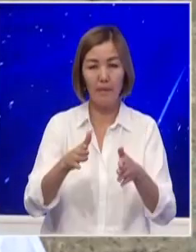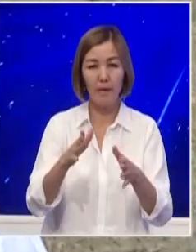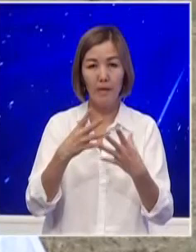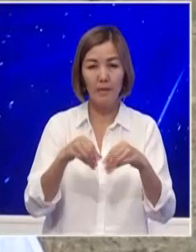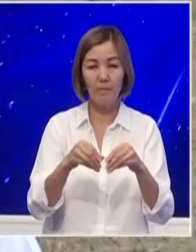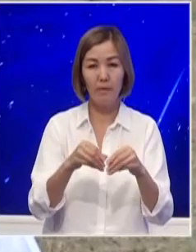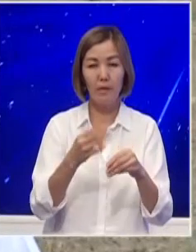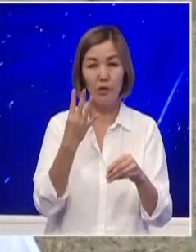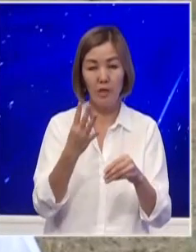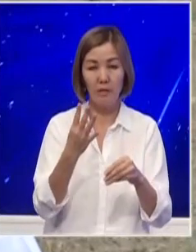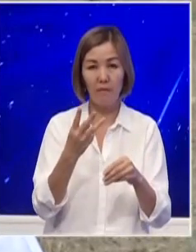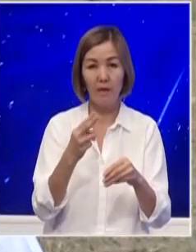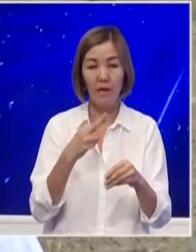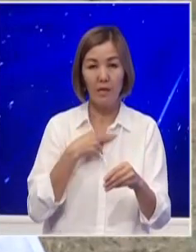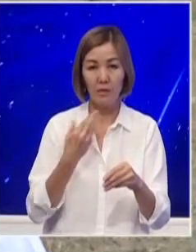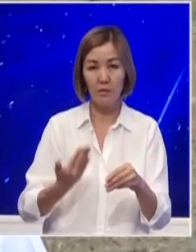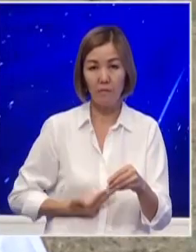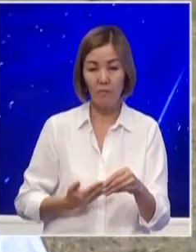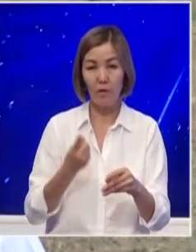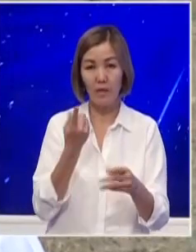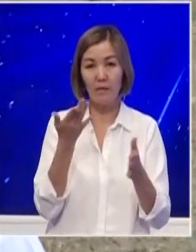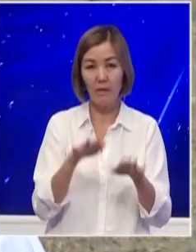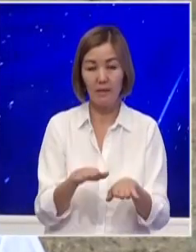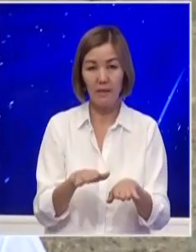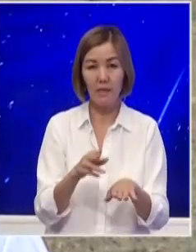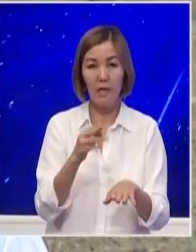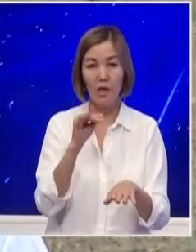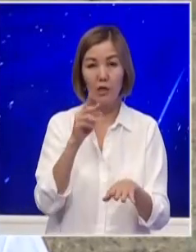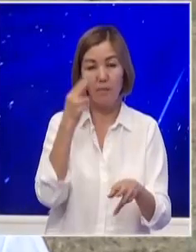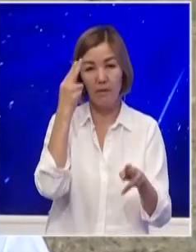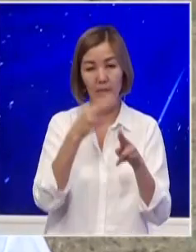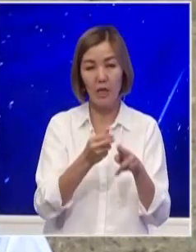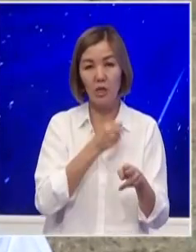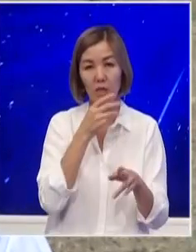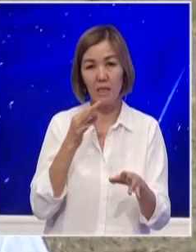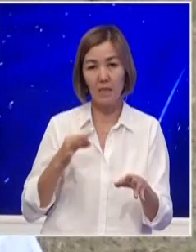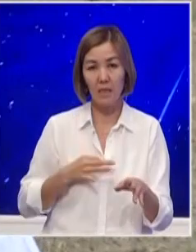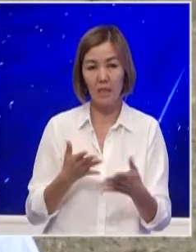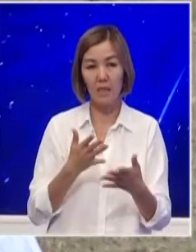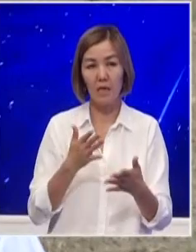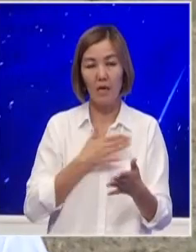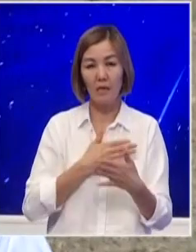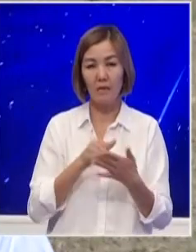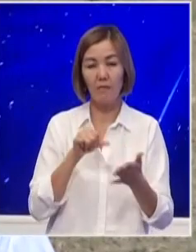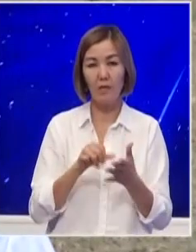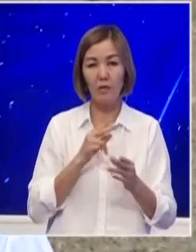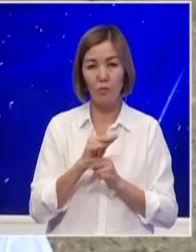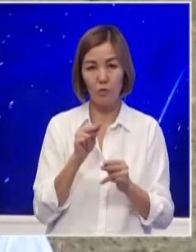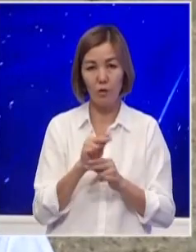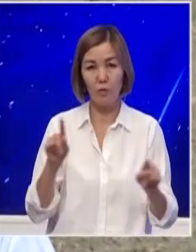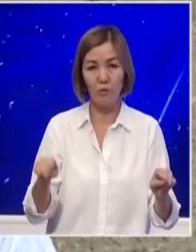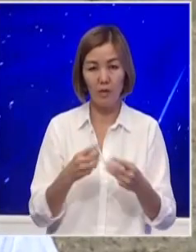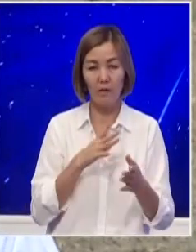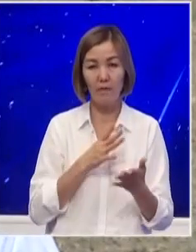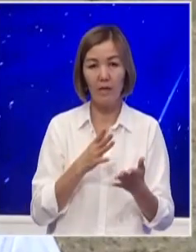живых остался только я, самый младший среди братьев. Жамао ага, как самый старший ребенок в семье, принимал активное участие в нашем воспитании и